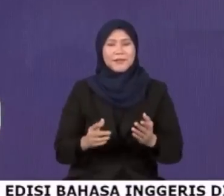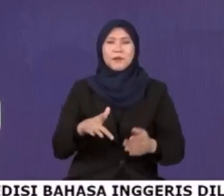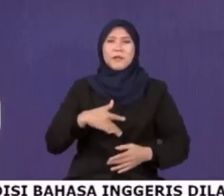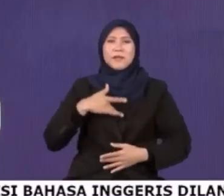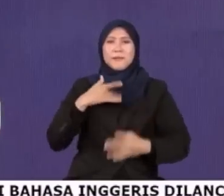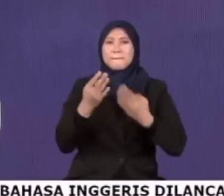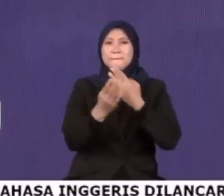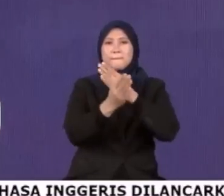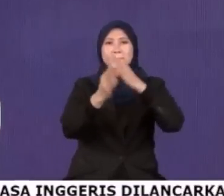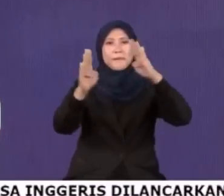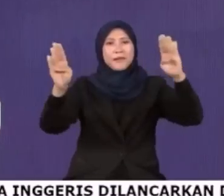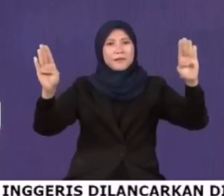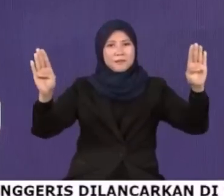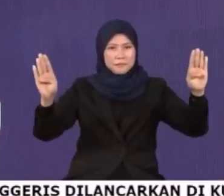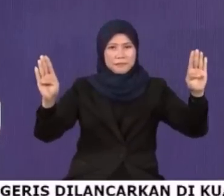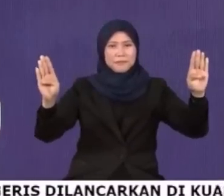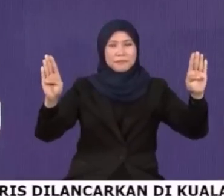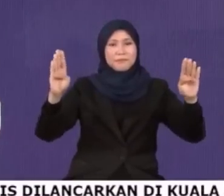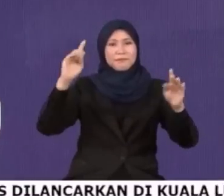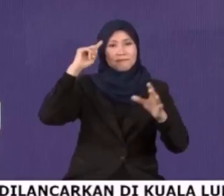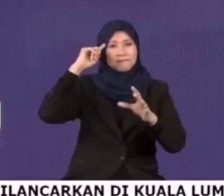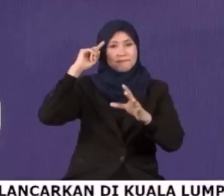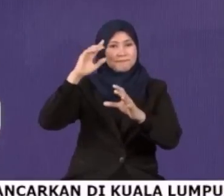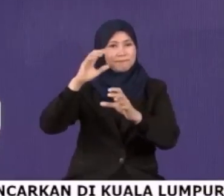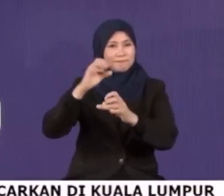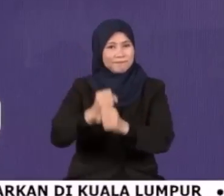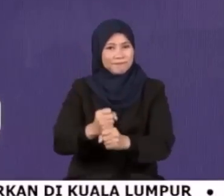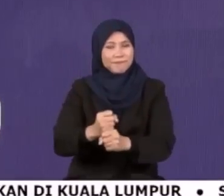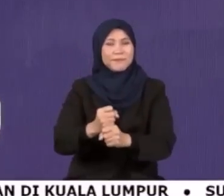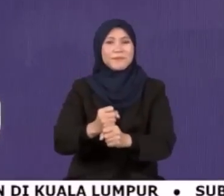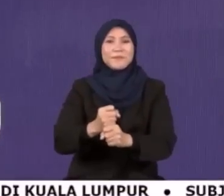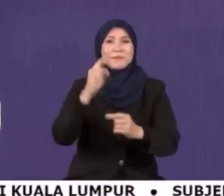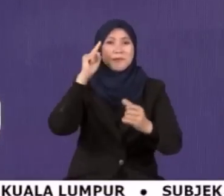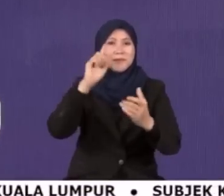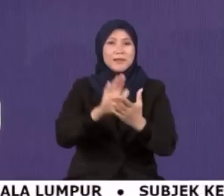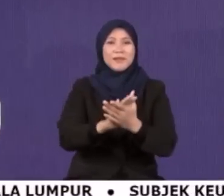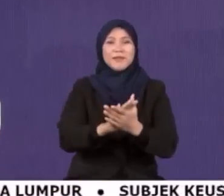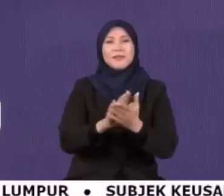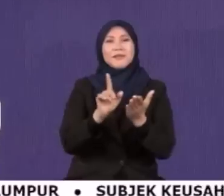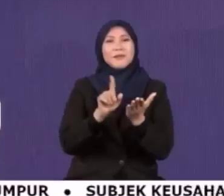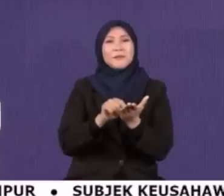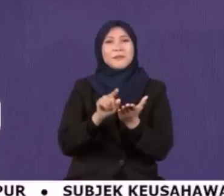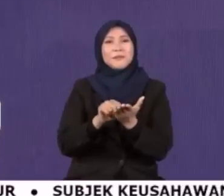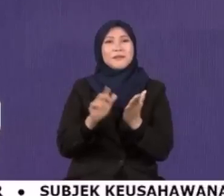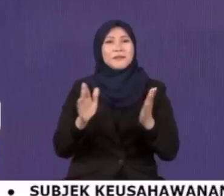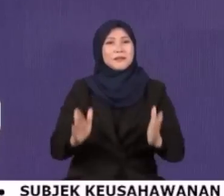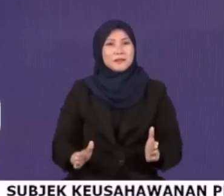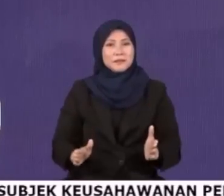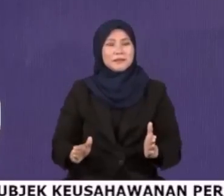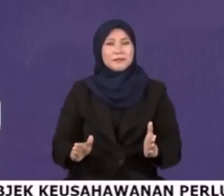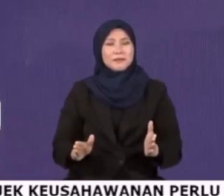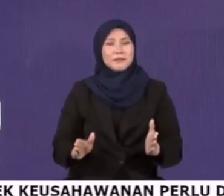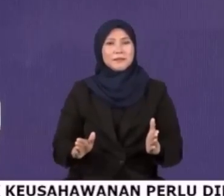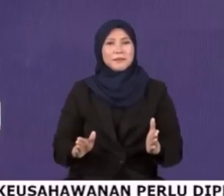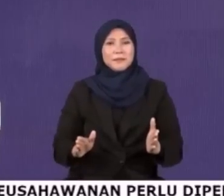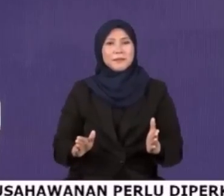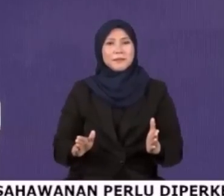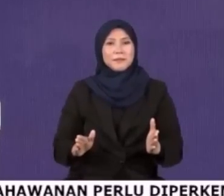bebas dan saya percaya pengamal media dan